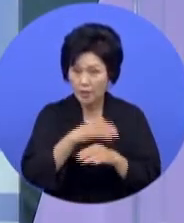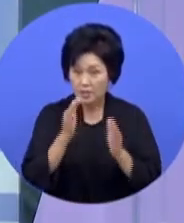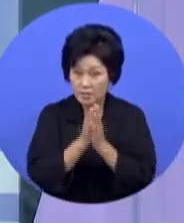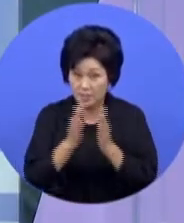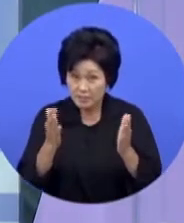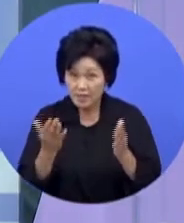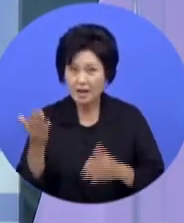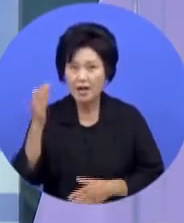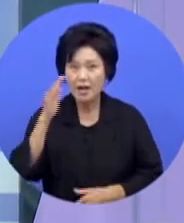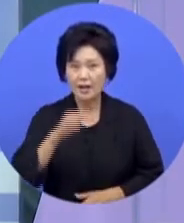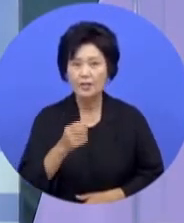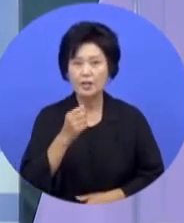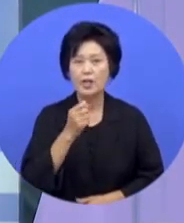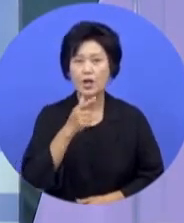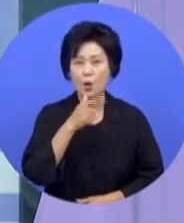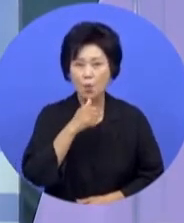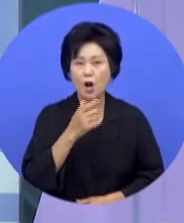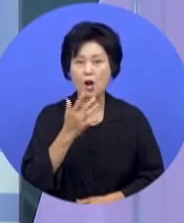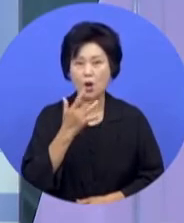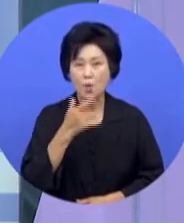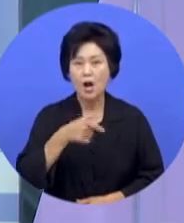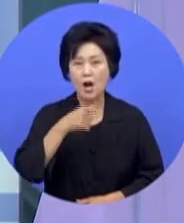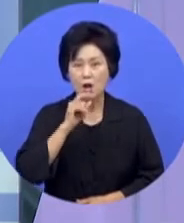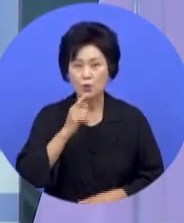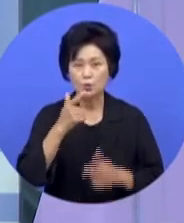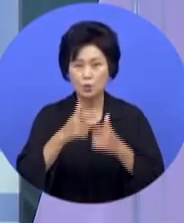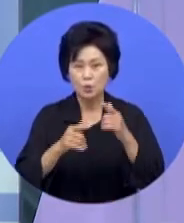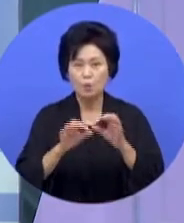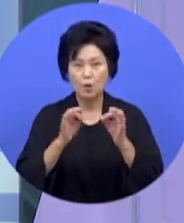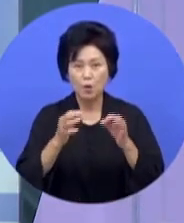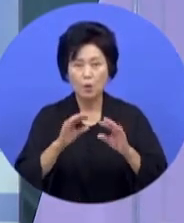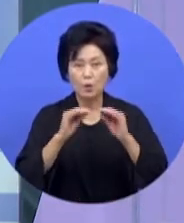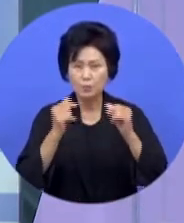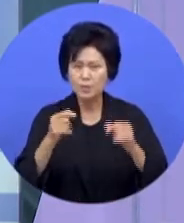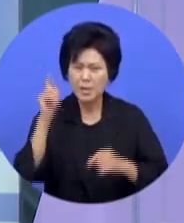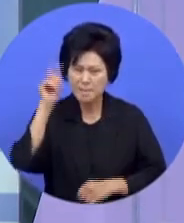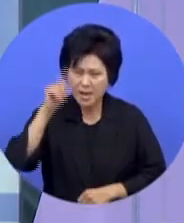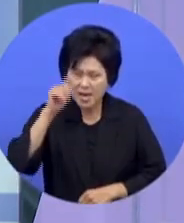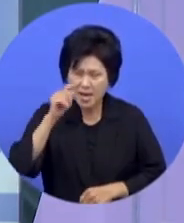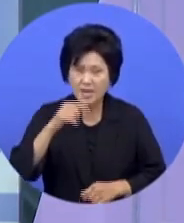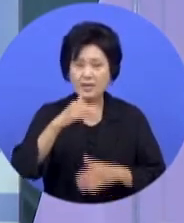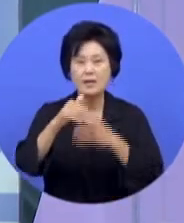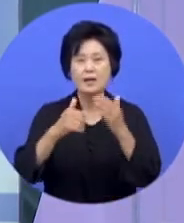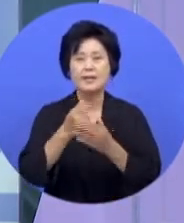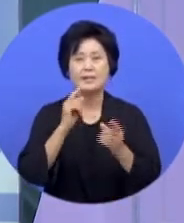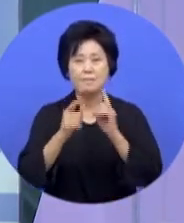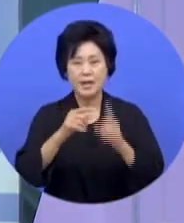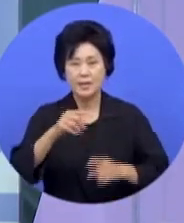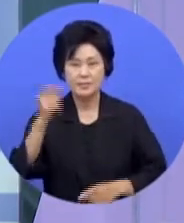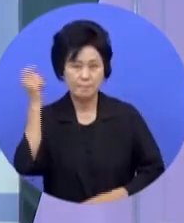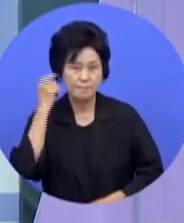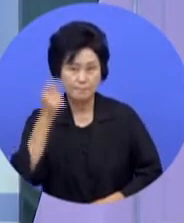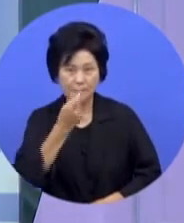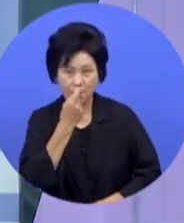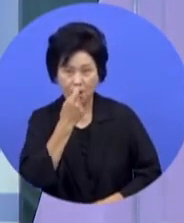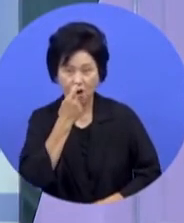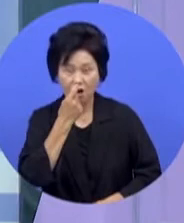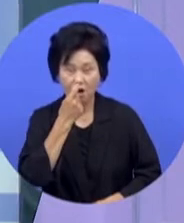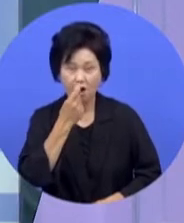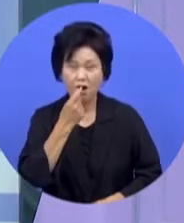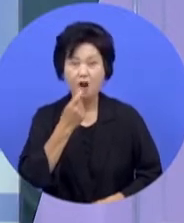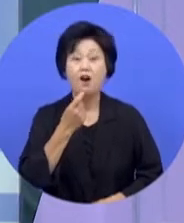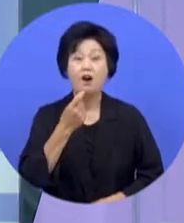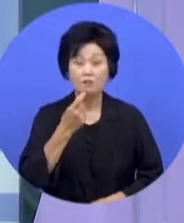월화수목금토일 맨날 말씀 배우고 예. 묵상하고 그러다 보니까 하나님과의 관계도 정말 고려하게 되었고